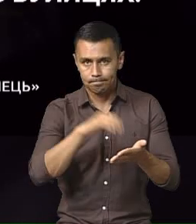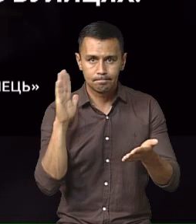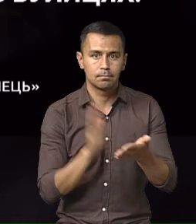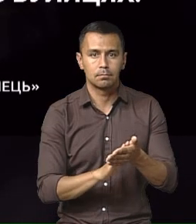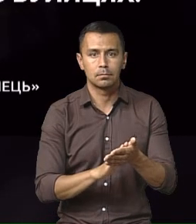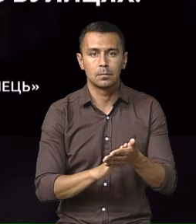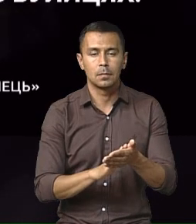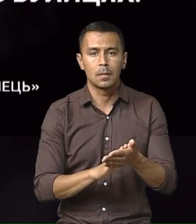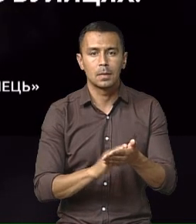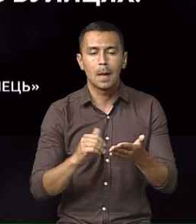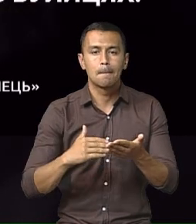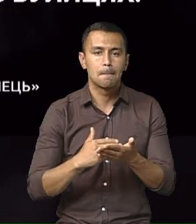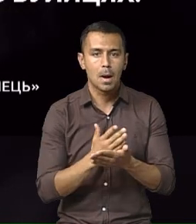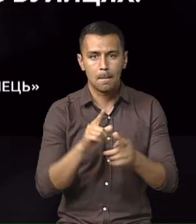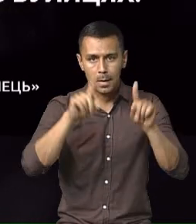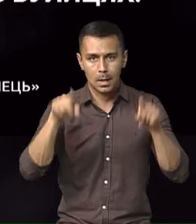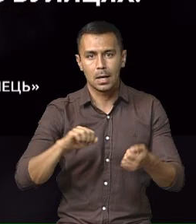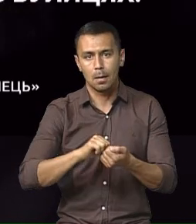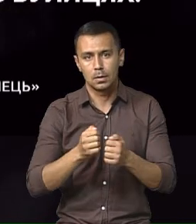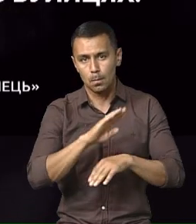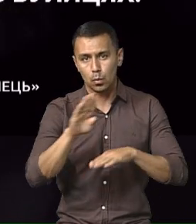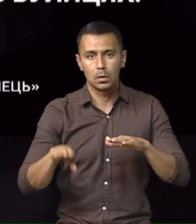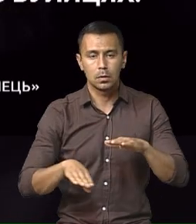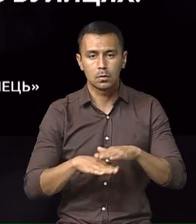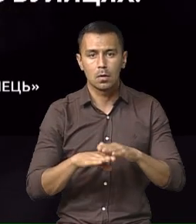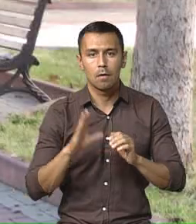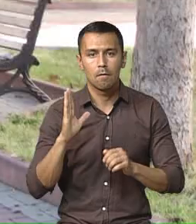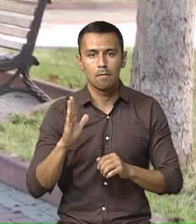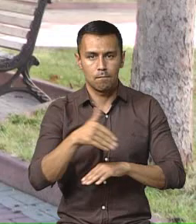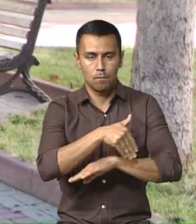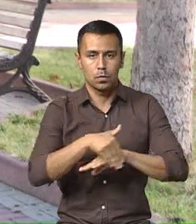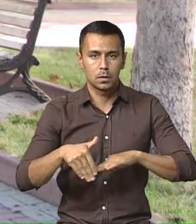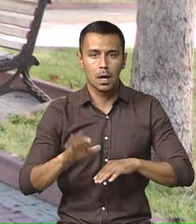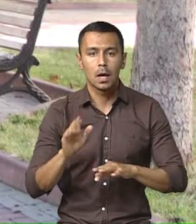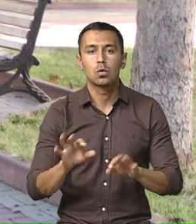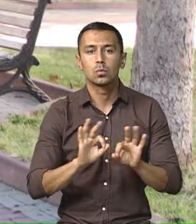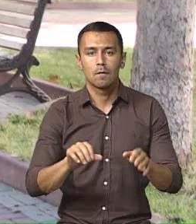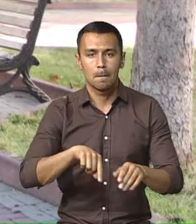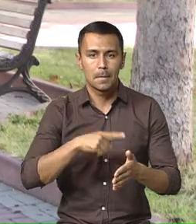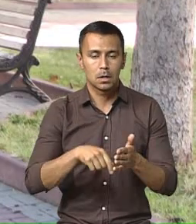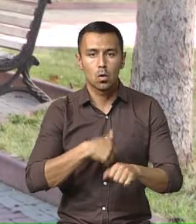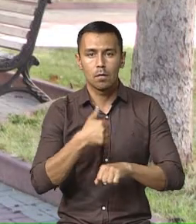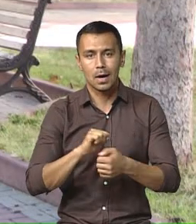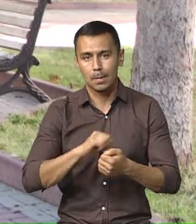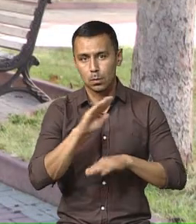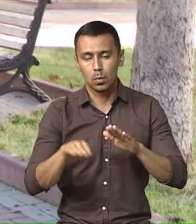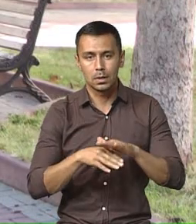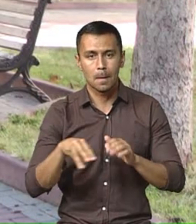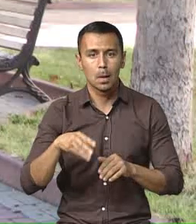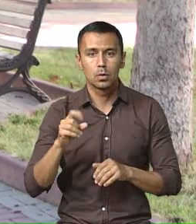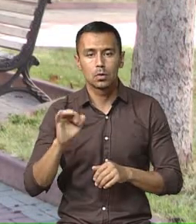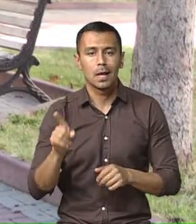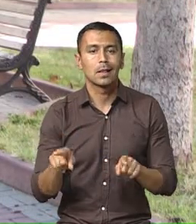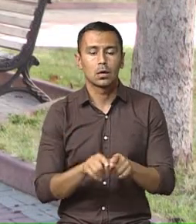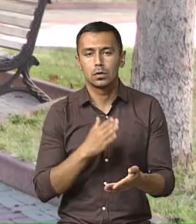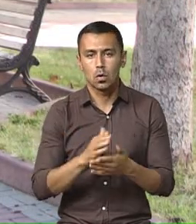вписано на мапі Кам'янця-Подільського в вулицях. Як розповів міський голова Кам'янця-Подільського Михайло Посідко, який також